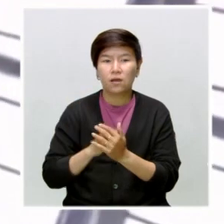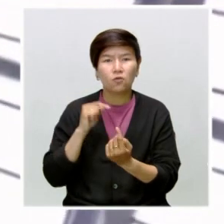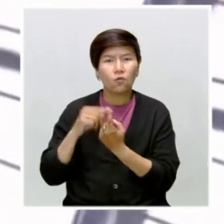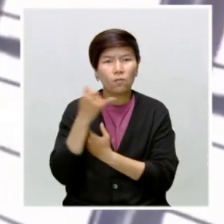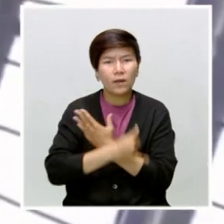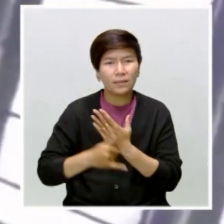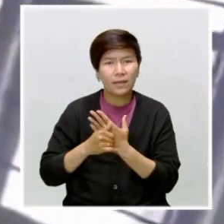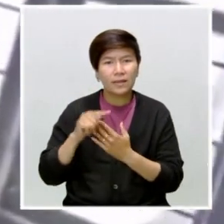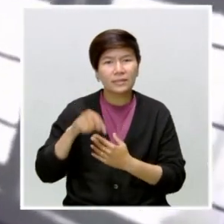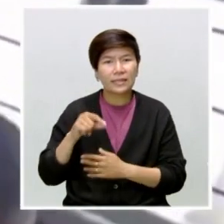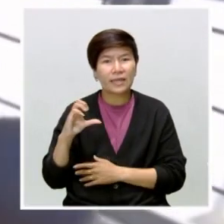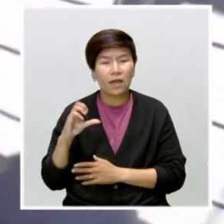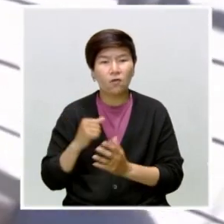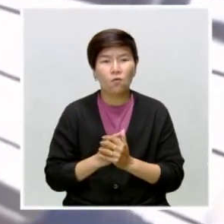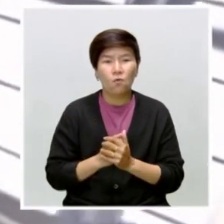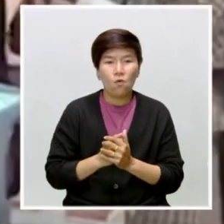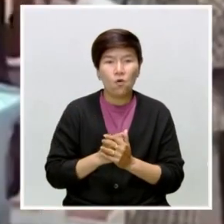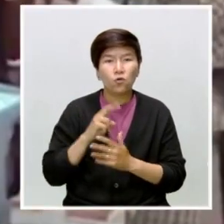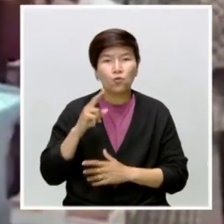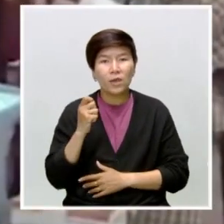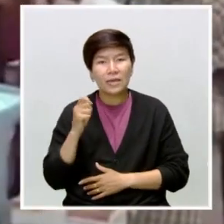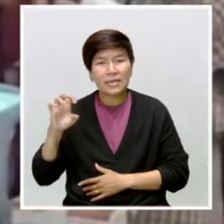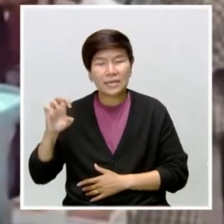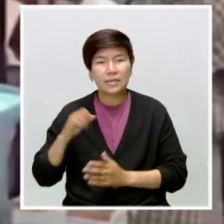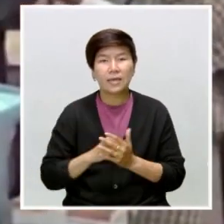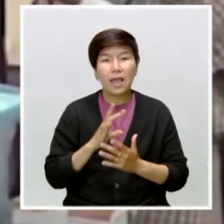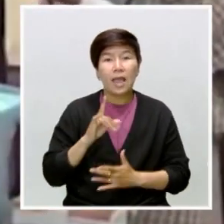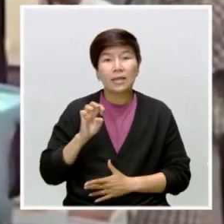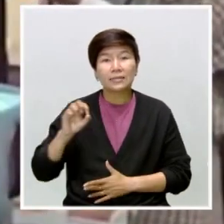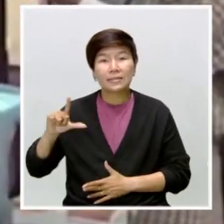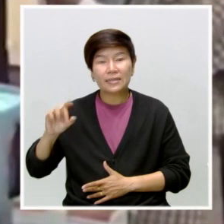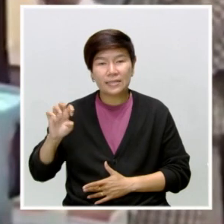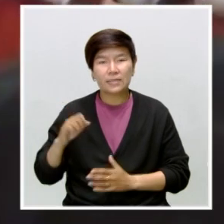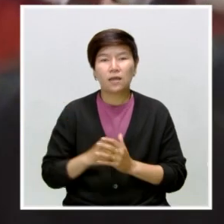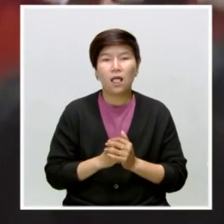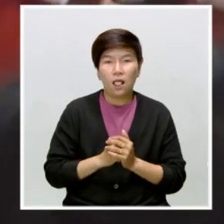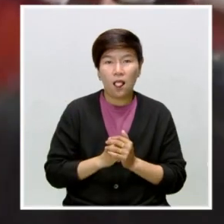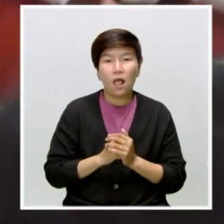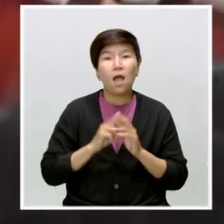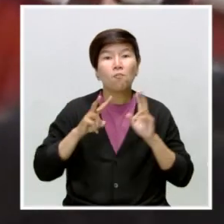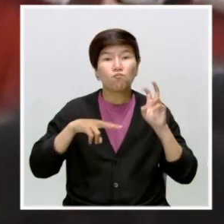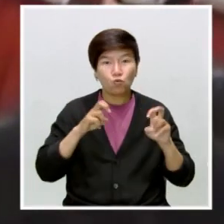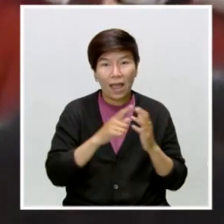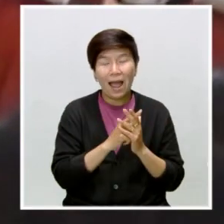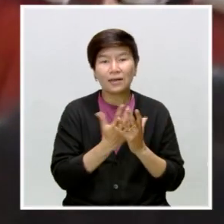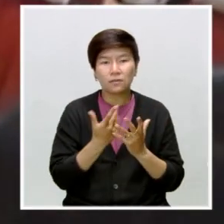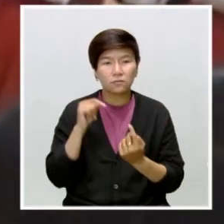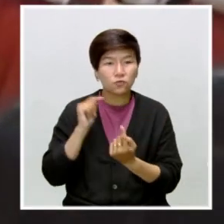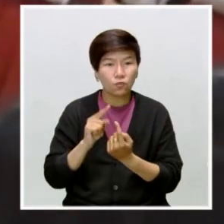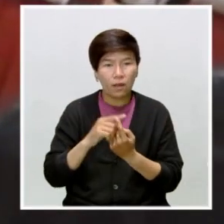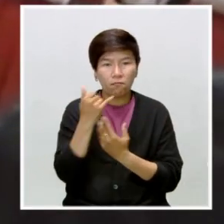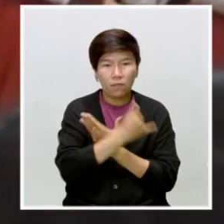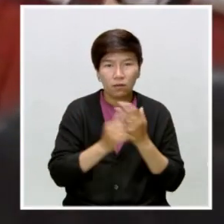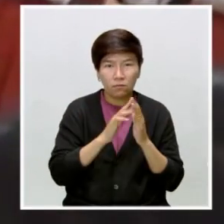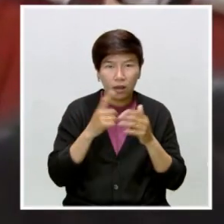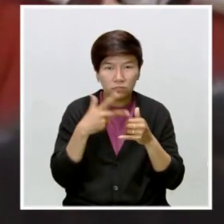ส์สหรัฐอาหรับเอมิเรตส์ชิลีและภูฏานภูฏานน่าสนใจมากนะคะเมื่อวานมีรายงานว่าเป็นประเทศที่มีอัตราการฉีดวัคซีนรว